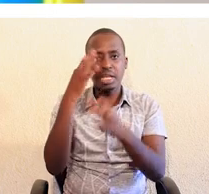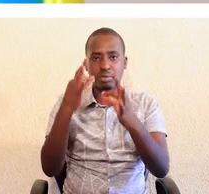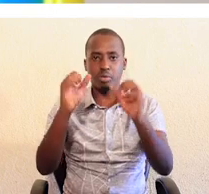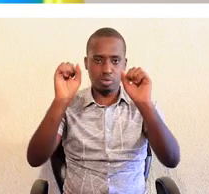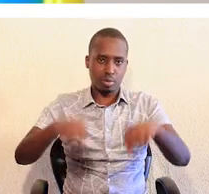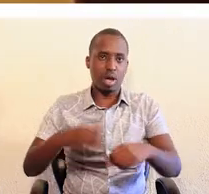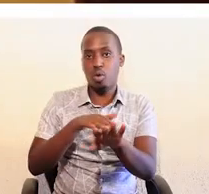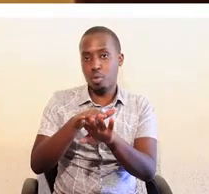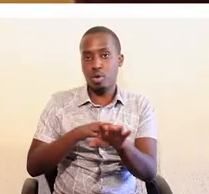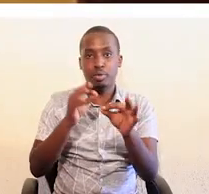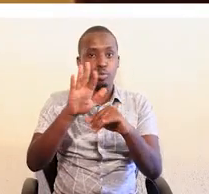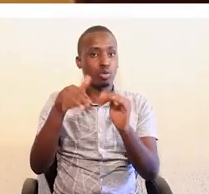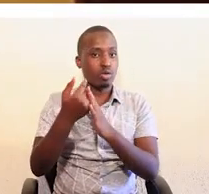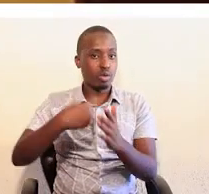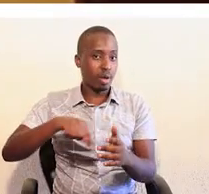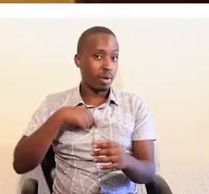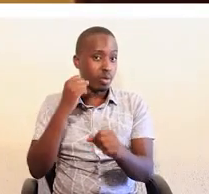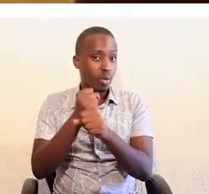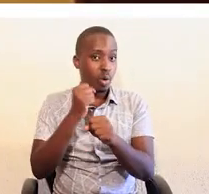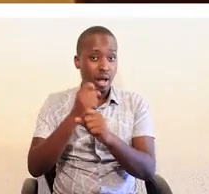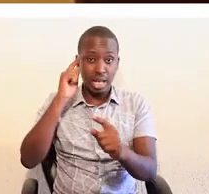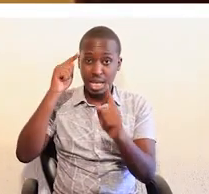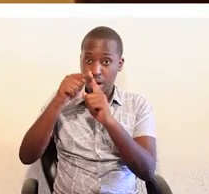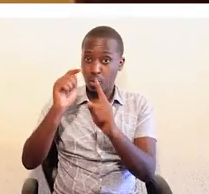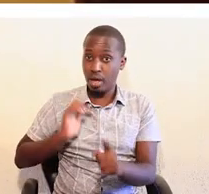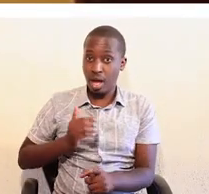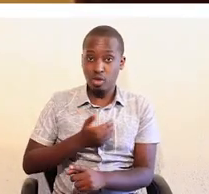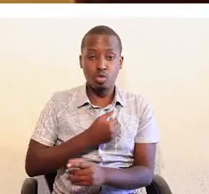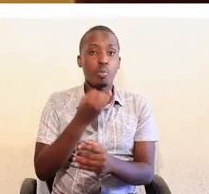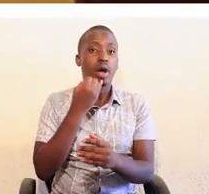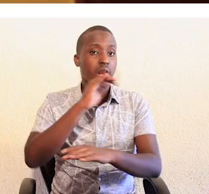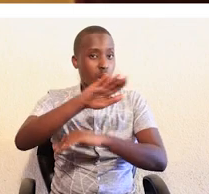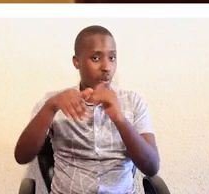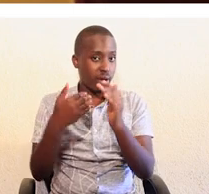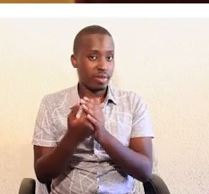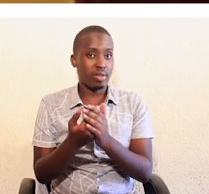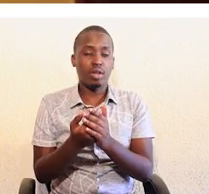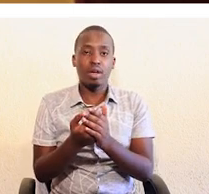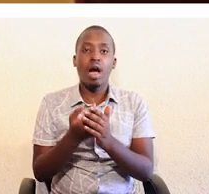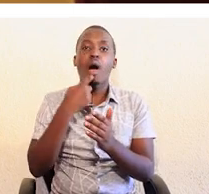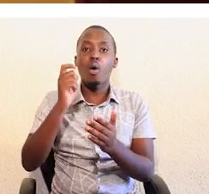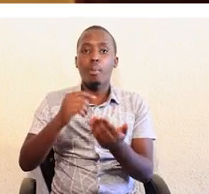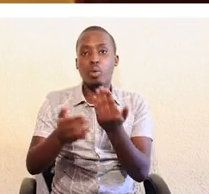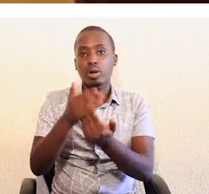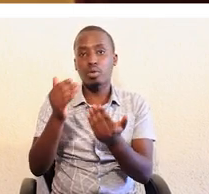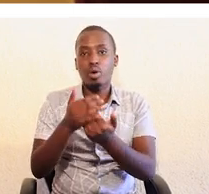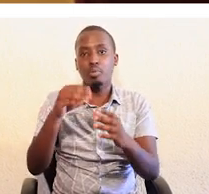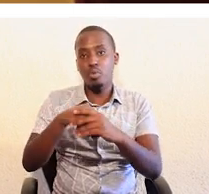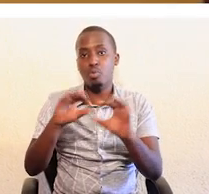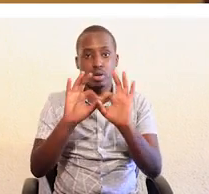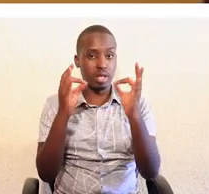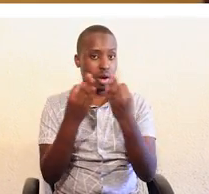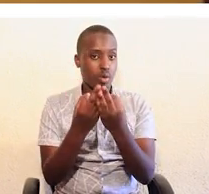kandi ni ibintu bishoboka mu byo dukora byose icyo tuba tugamije nuko umwana wese wari wese arererwa mu